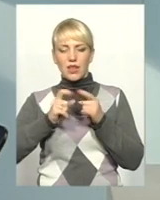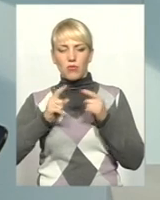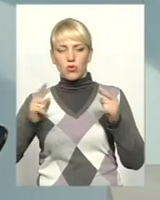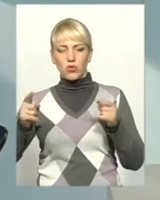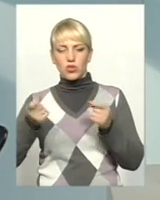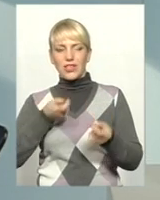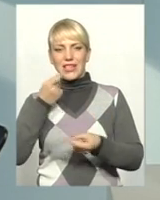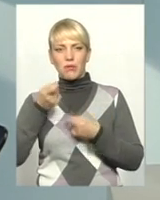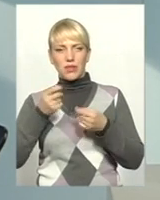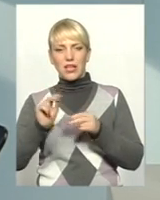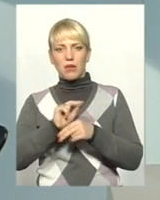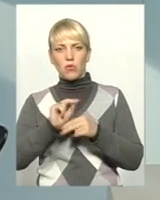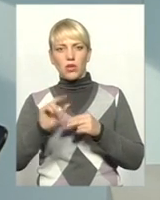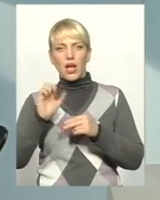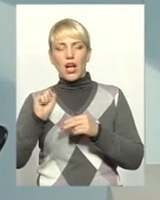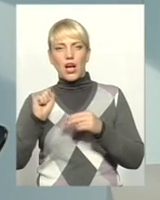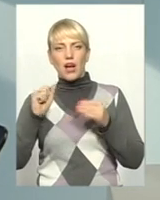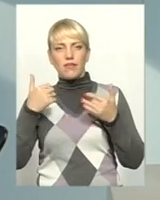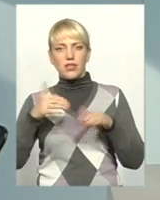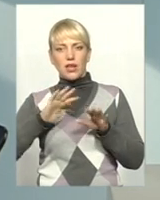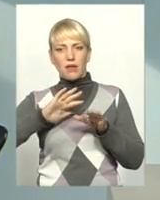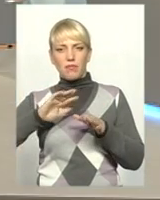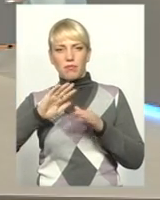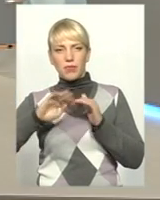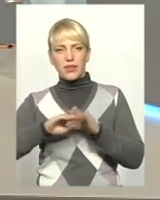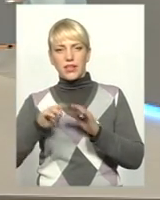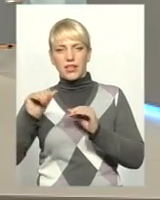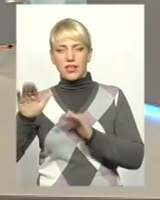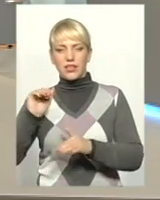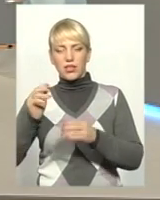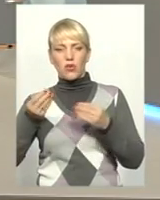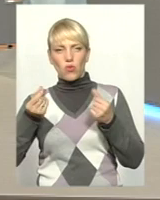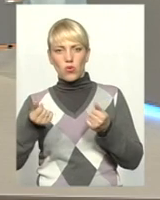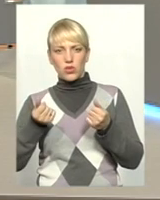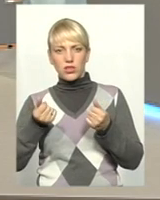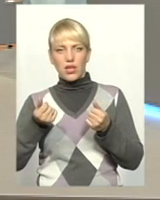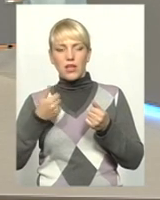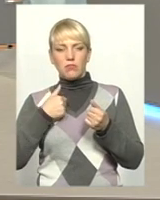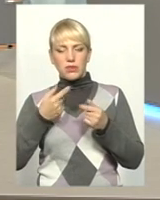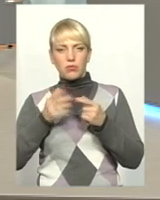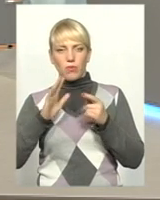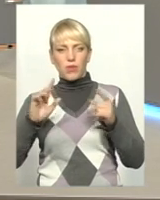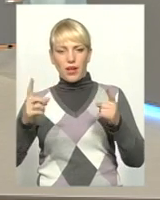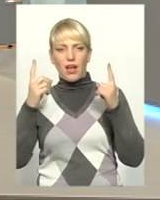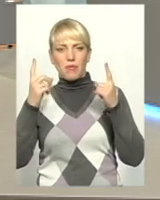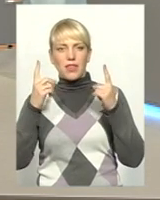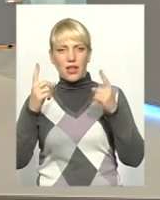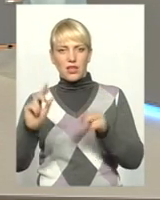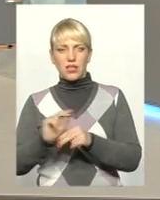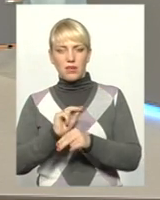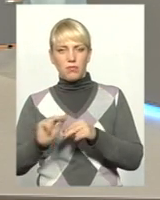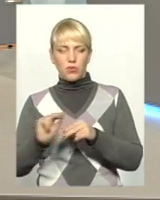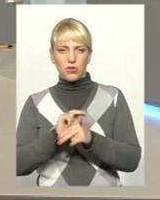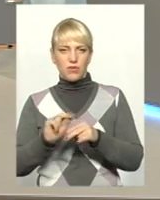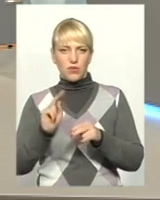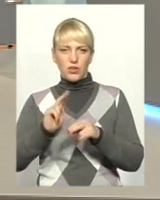утримання. Ну, а вже під кредитні кошти саме попали об'єкти нового будівництва, капітального ремонту. Тому у